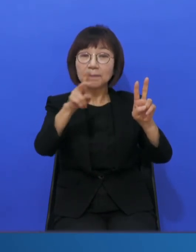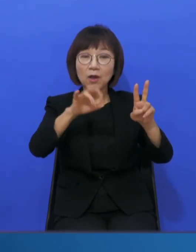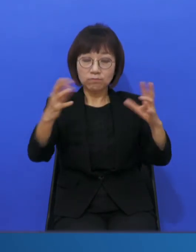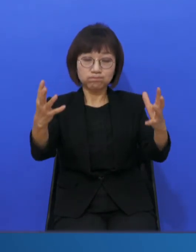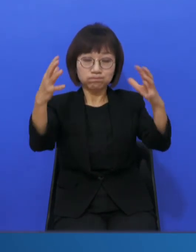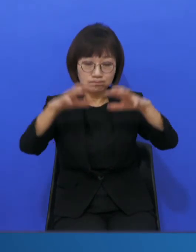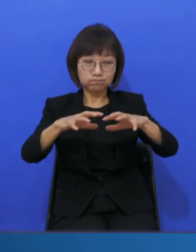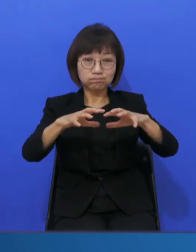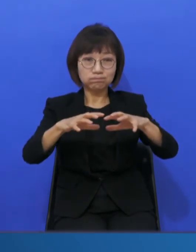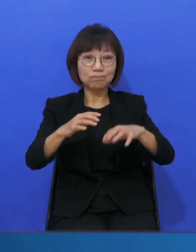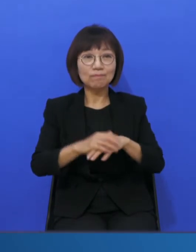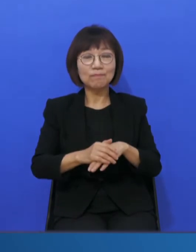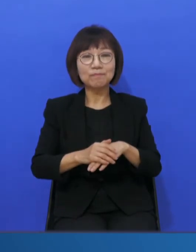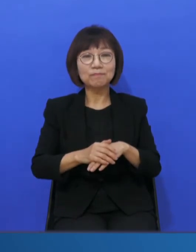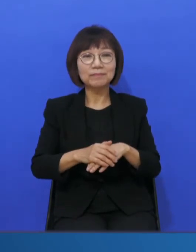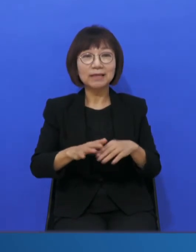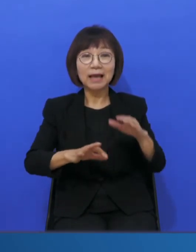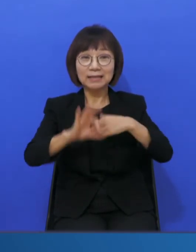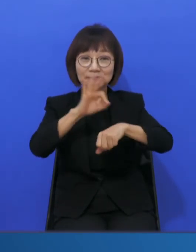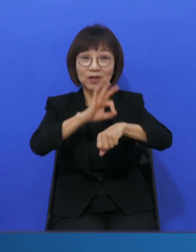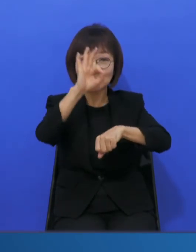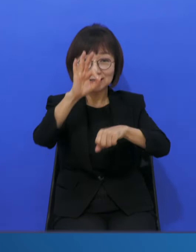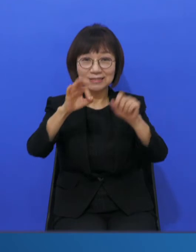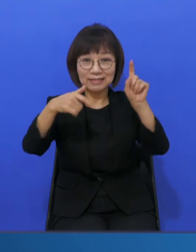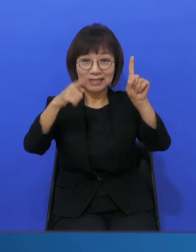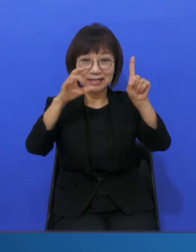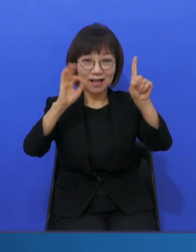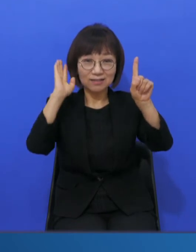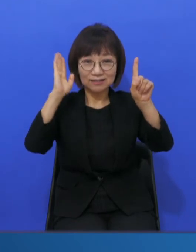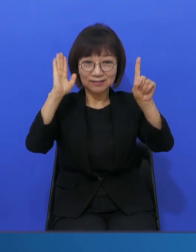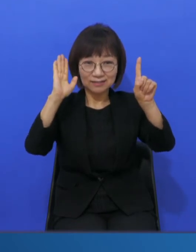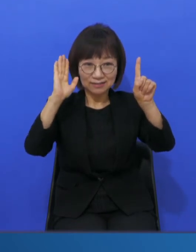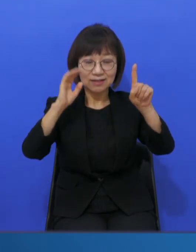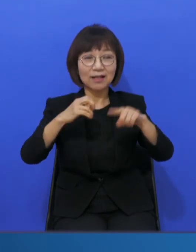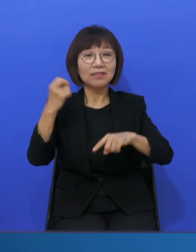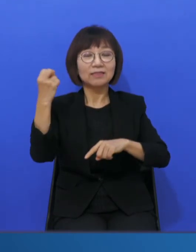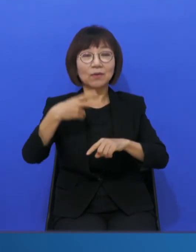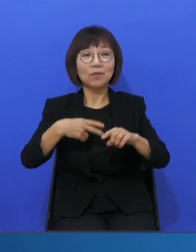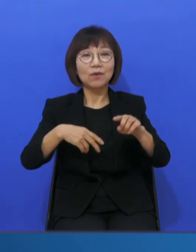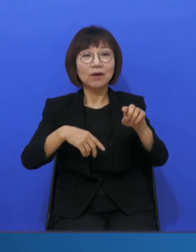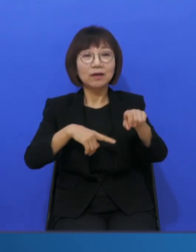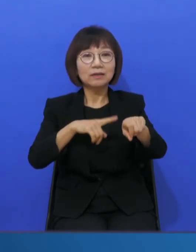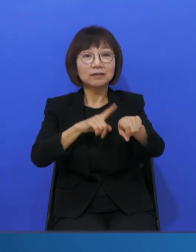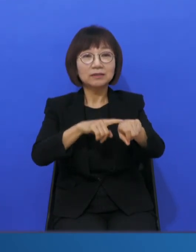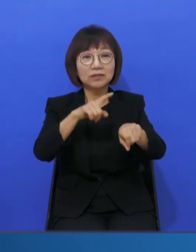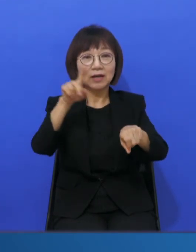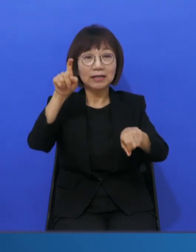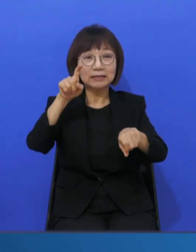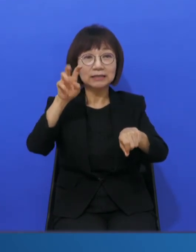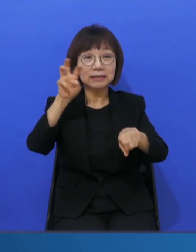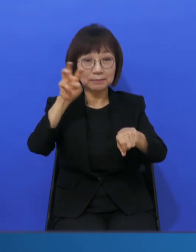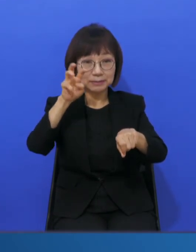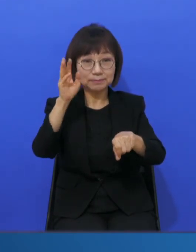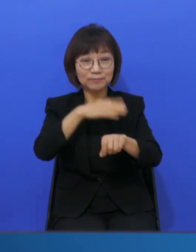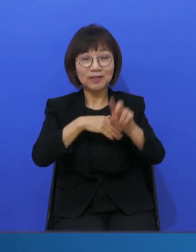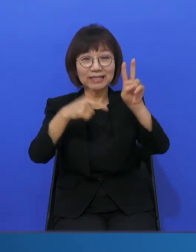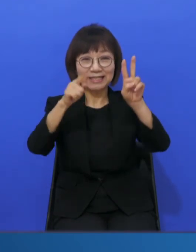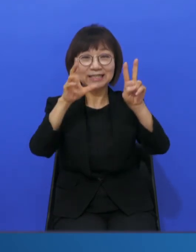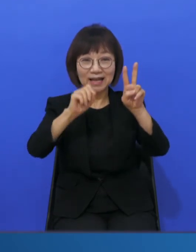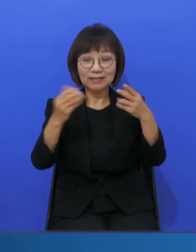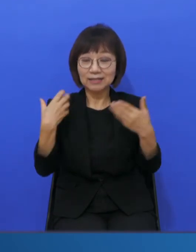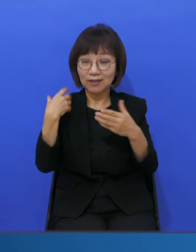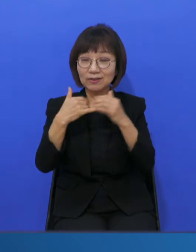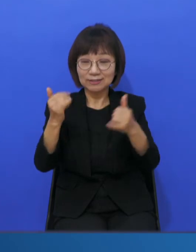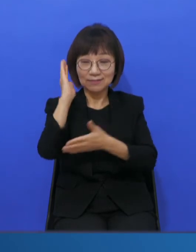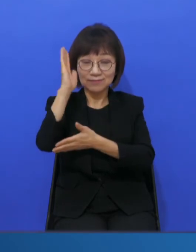RUTC에서 열립니다. 오전 10시 1강과 현장 팀 사역 메시지가 시작되고 11시 반부터 2강과